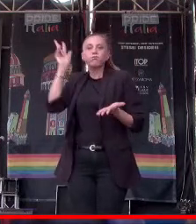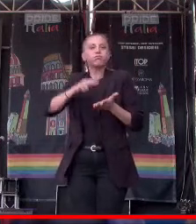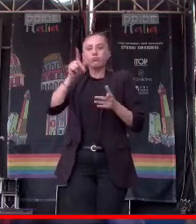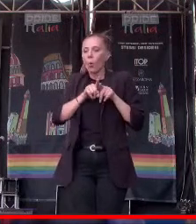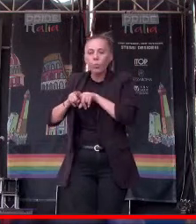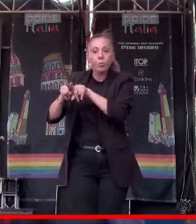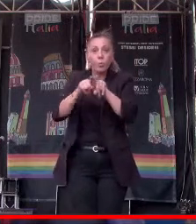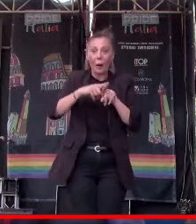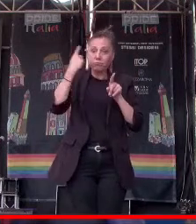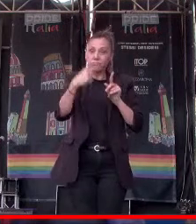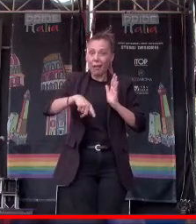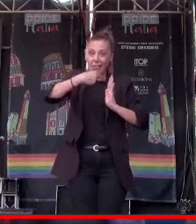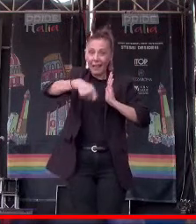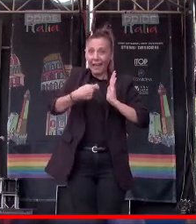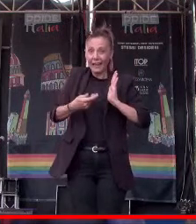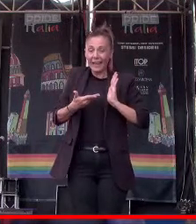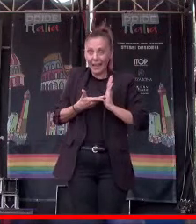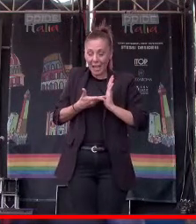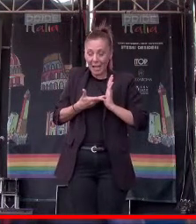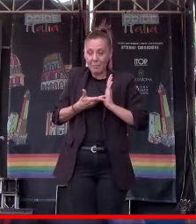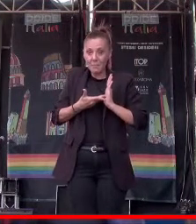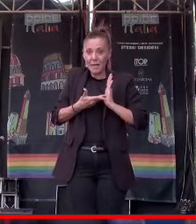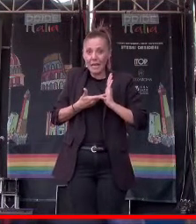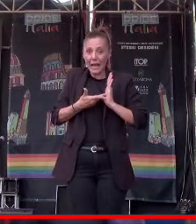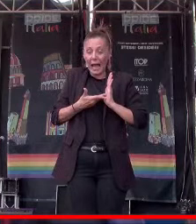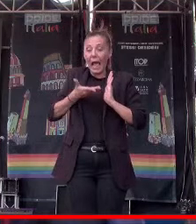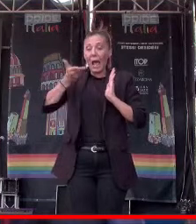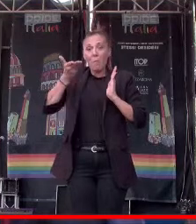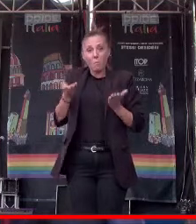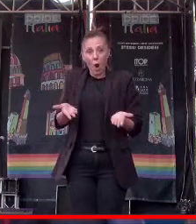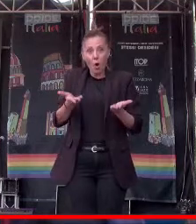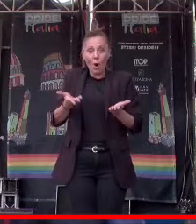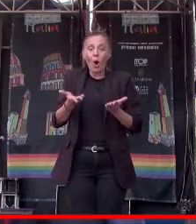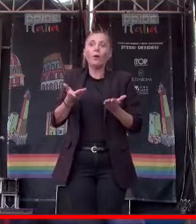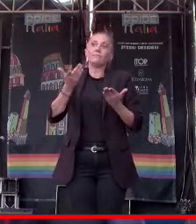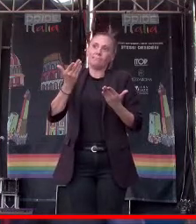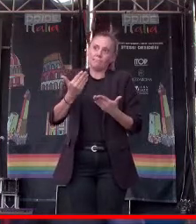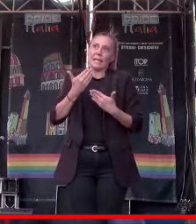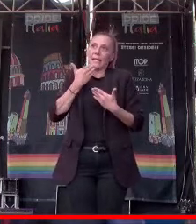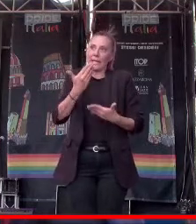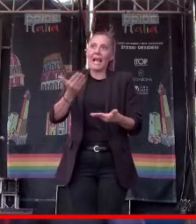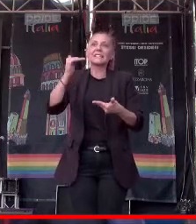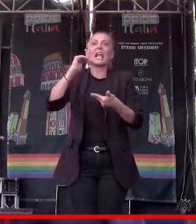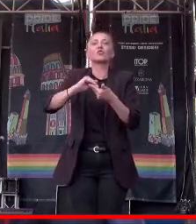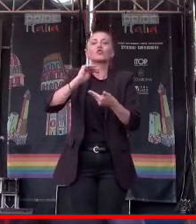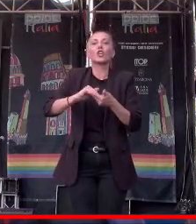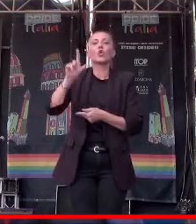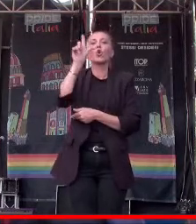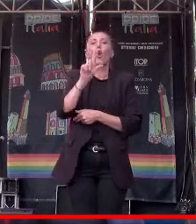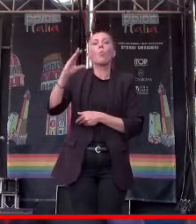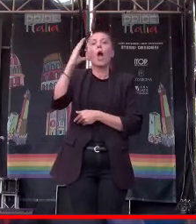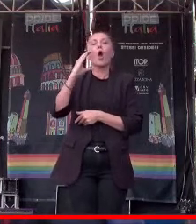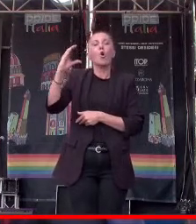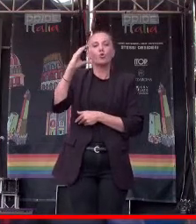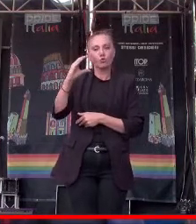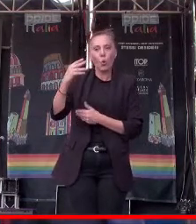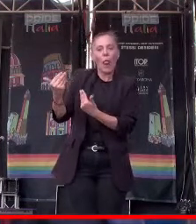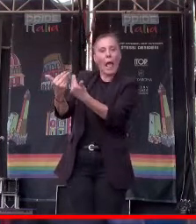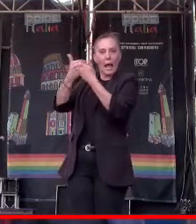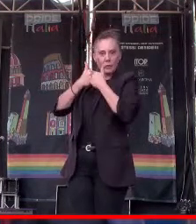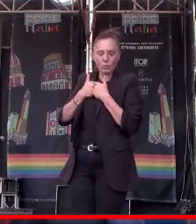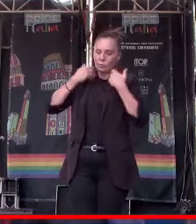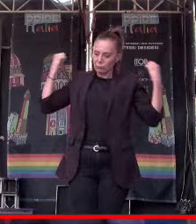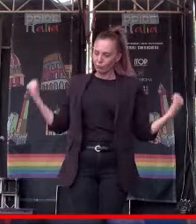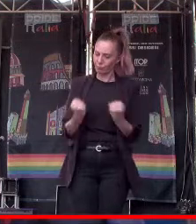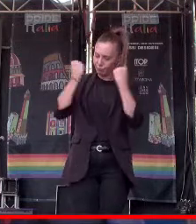quella stessa delibera che poi adesso con l'aiuto anche dell'associazione Luca Coscioni stiamo promuovendo